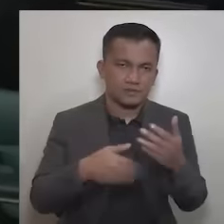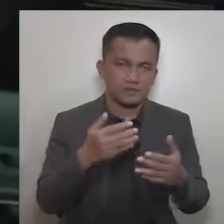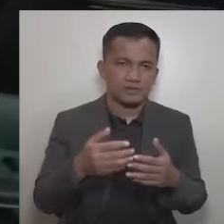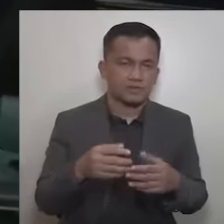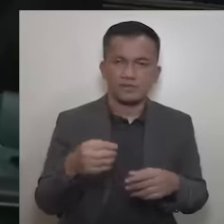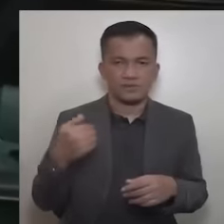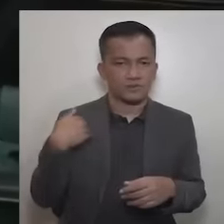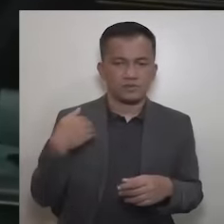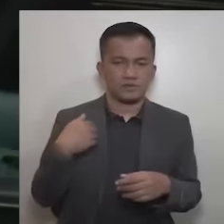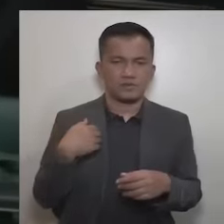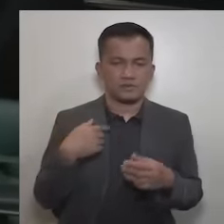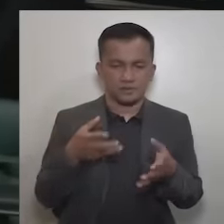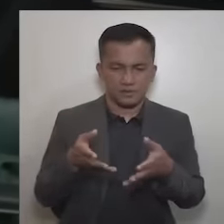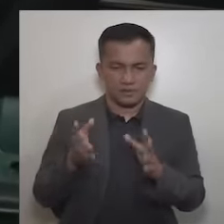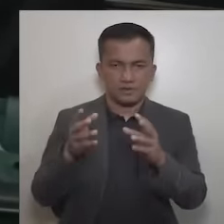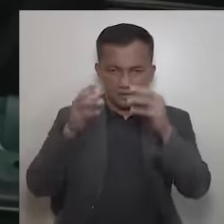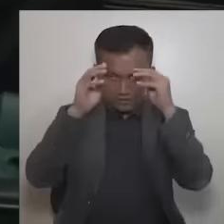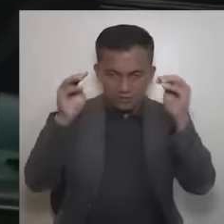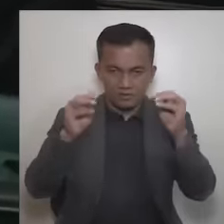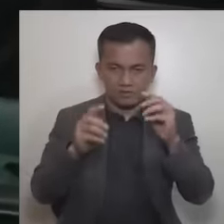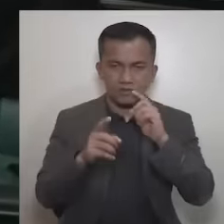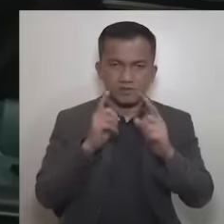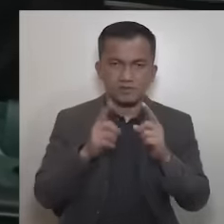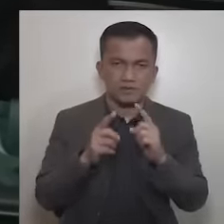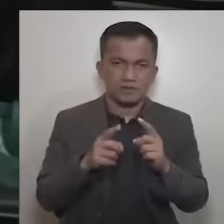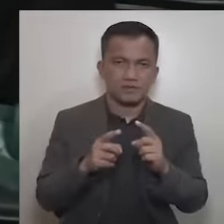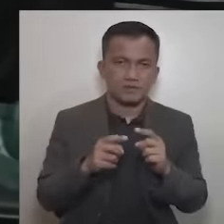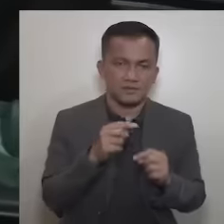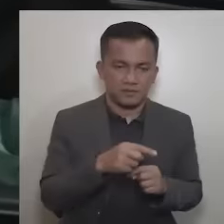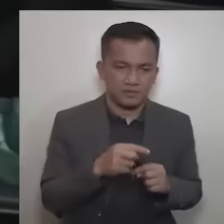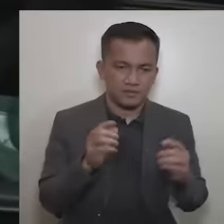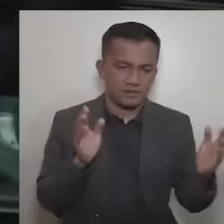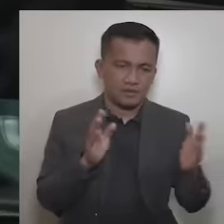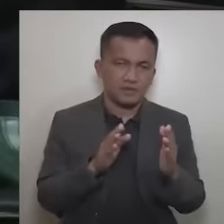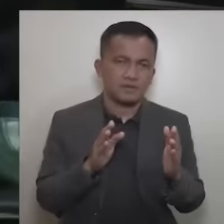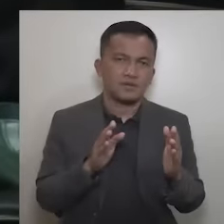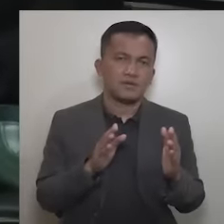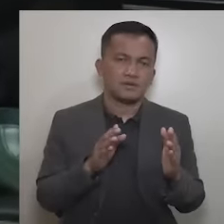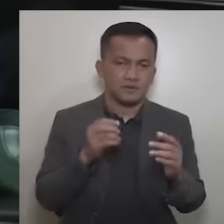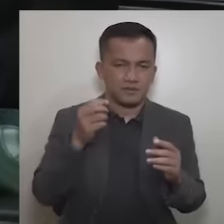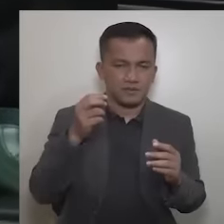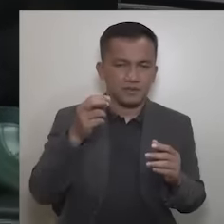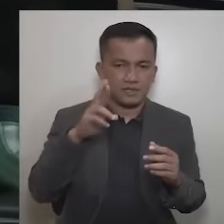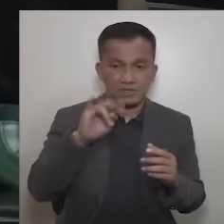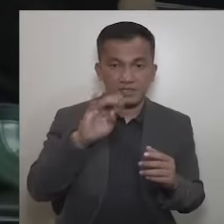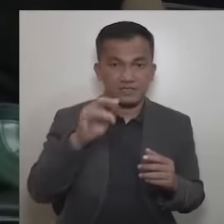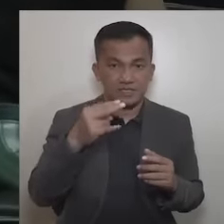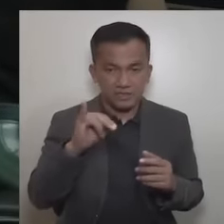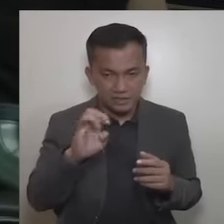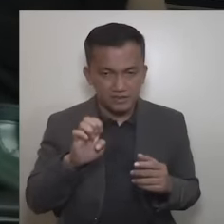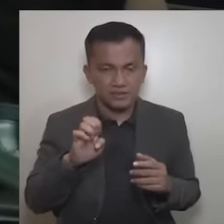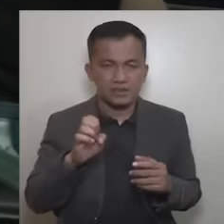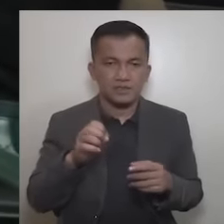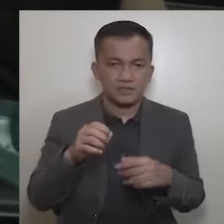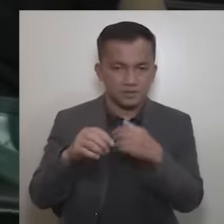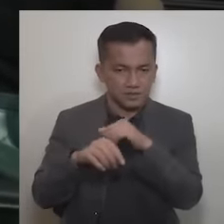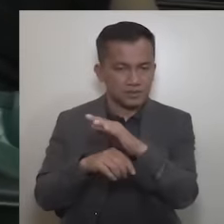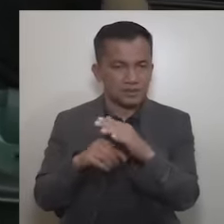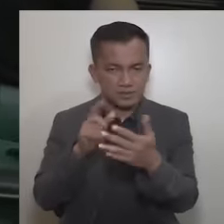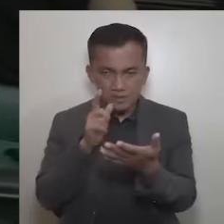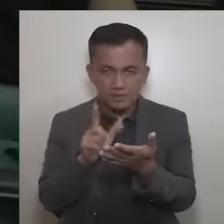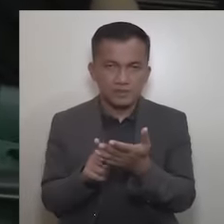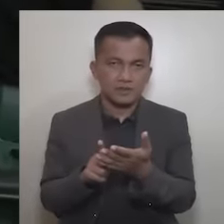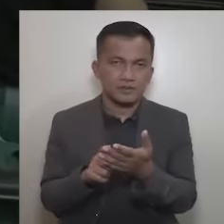takbo. Pero hindi ba kami mapapagbigyan ni Mayora para makausap po nila na makaharap ano si Sir Richie? Kasi nagpadala din naman sila ng